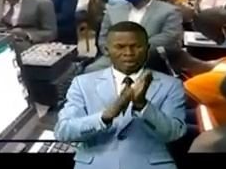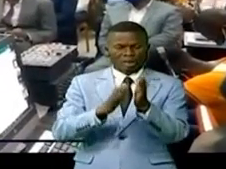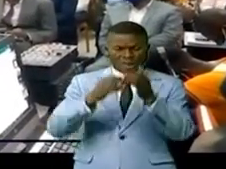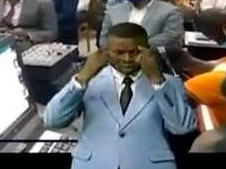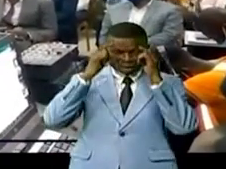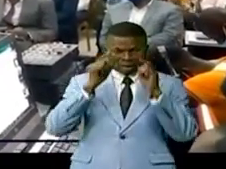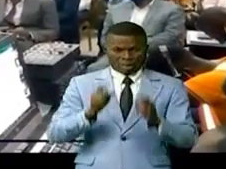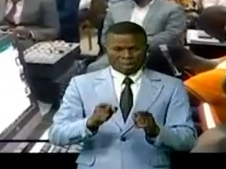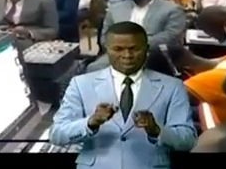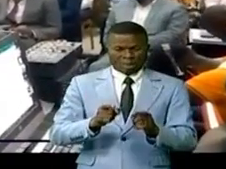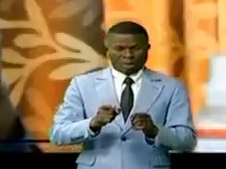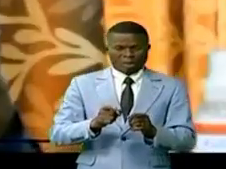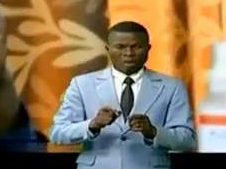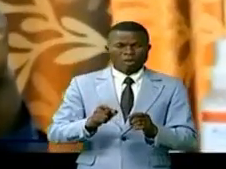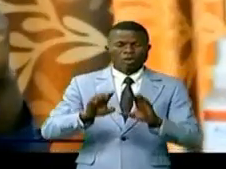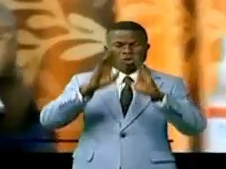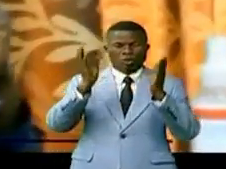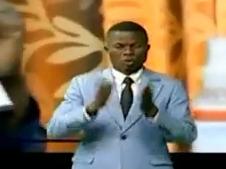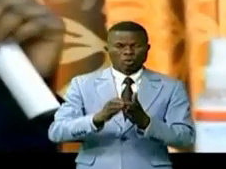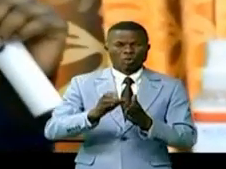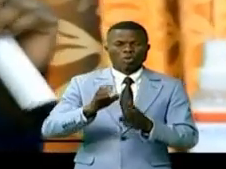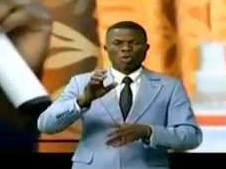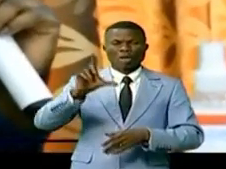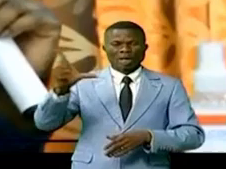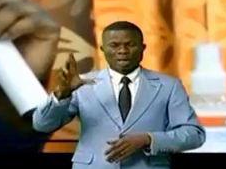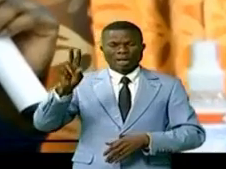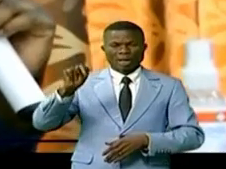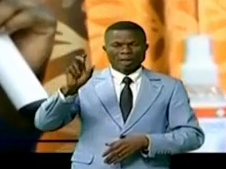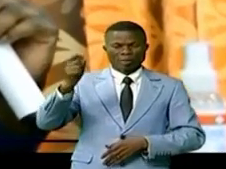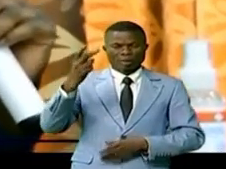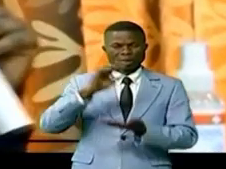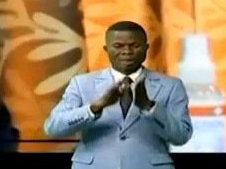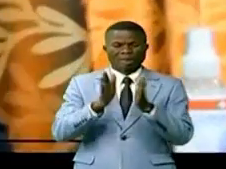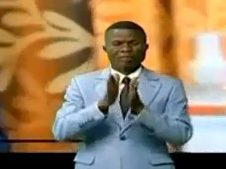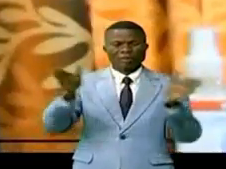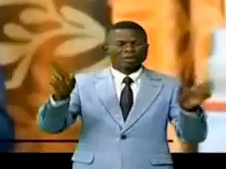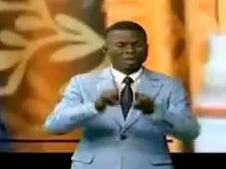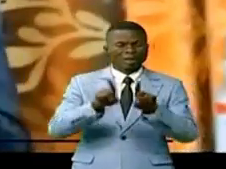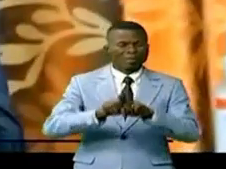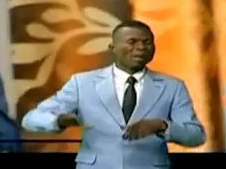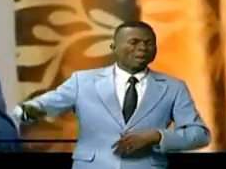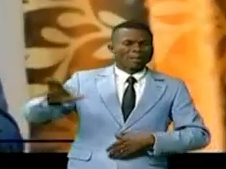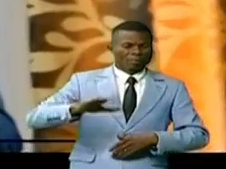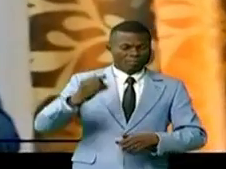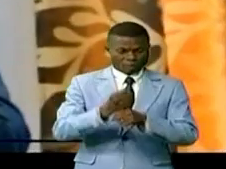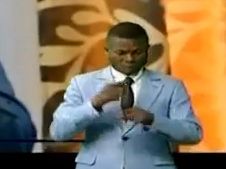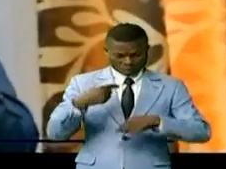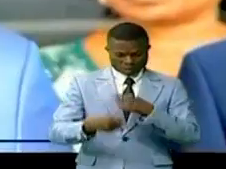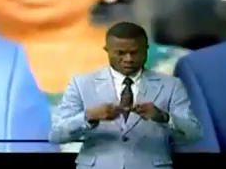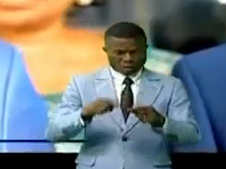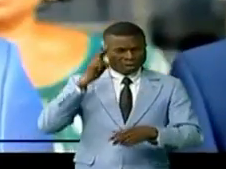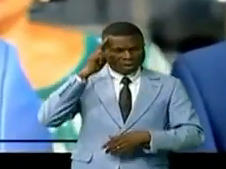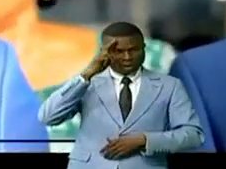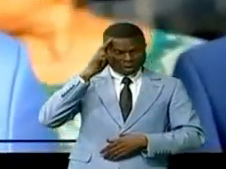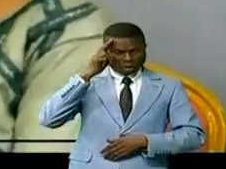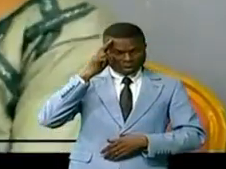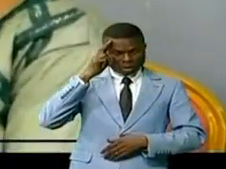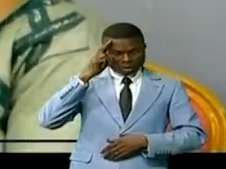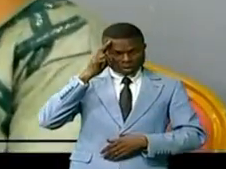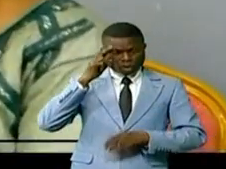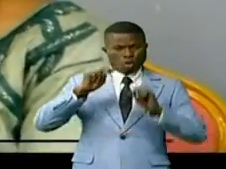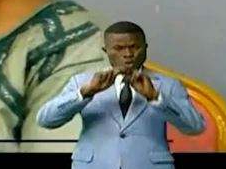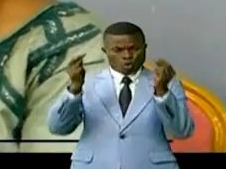de généraliser les LMD sur toutes les filières. Et donc le travail qui commence aujourd'hui, c'est le travail de réflexion par des task